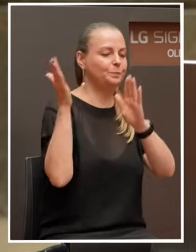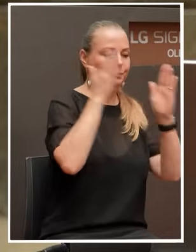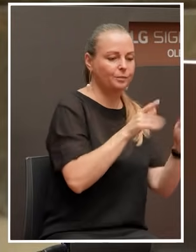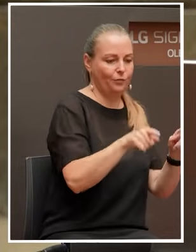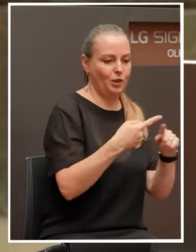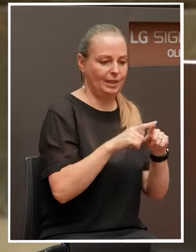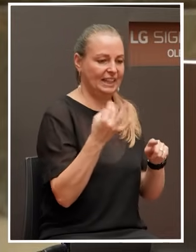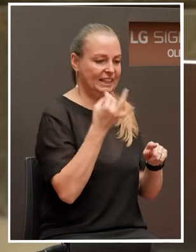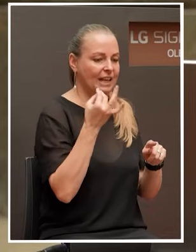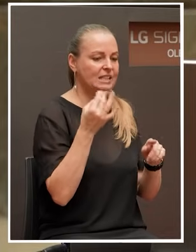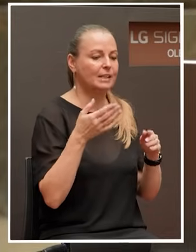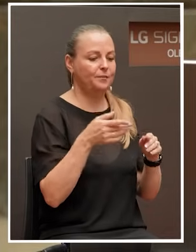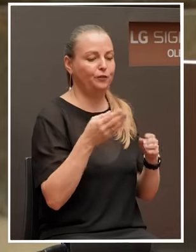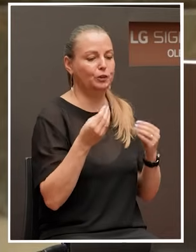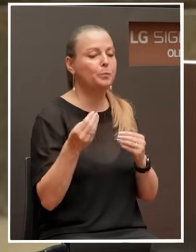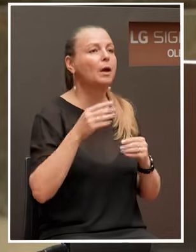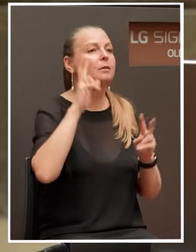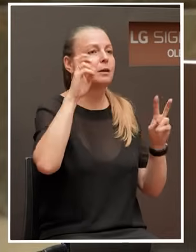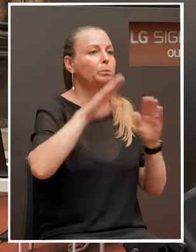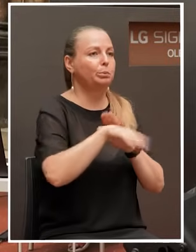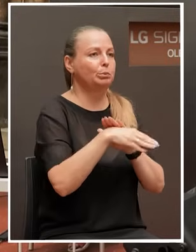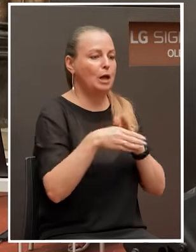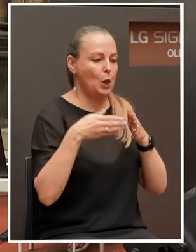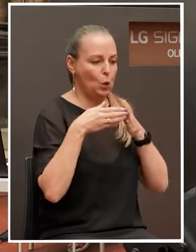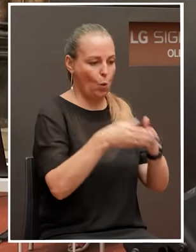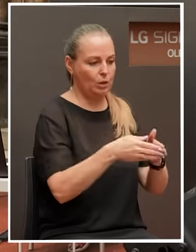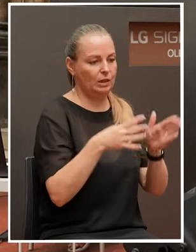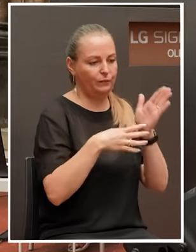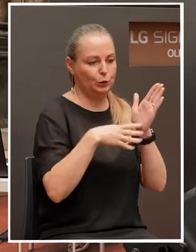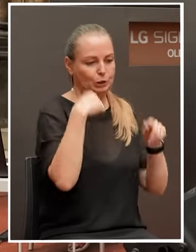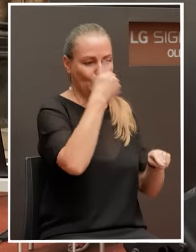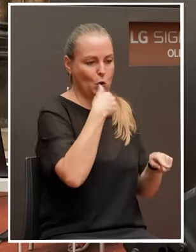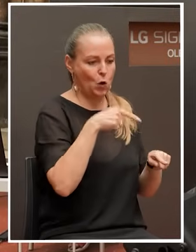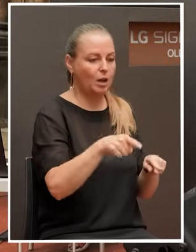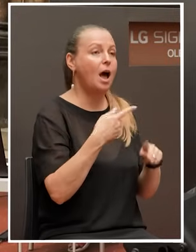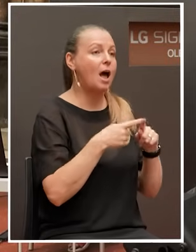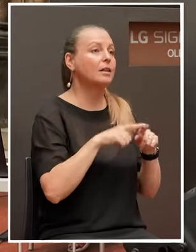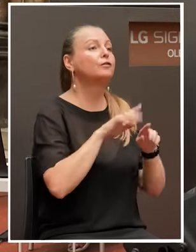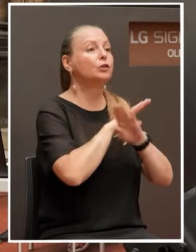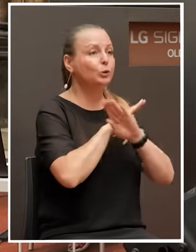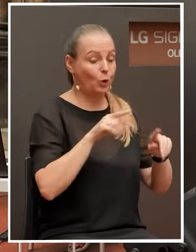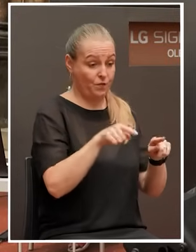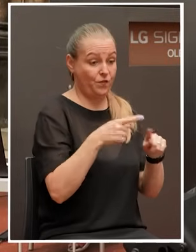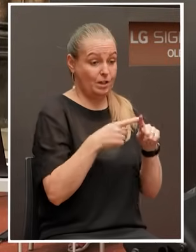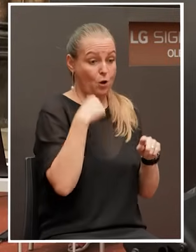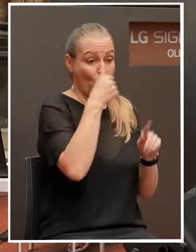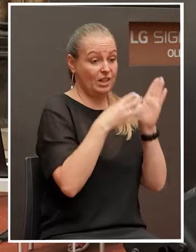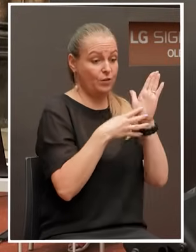вещь. «Пустая лодка» 1890 года. 90-й год, год, когда у него окончательно кристаллизуется идея